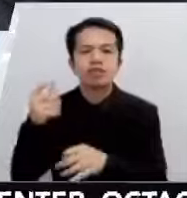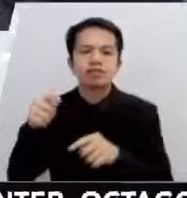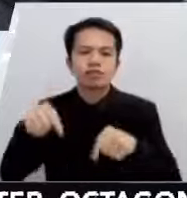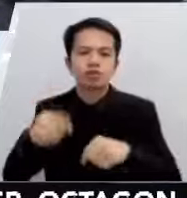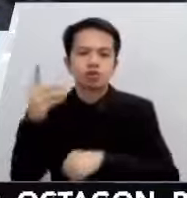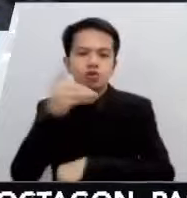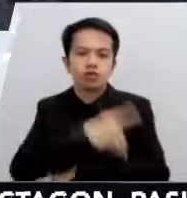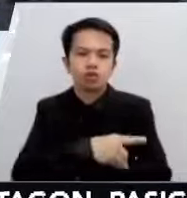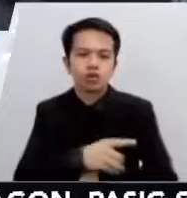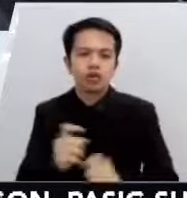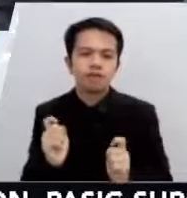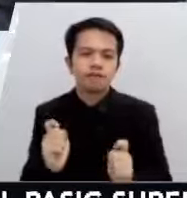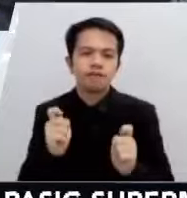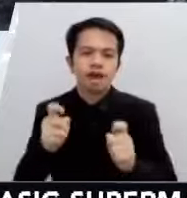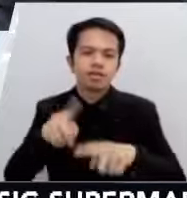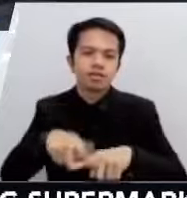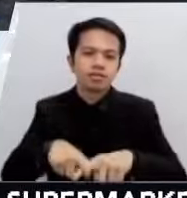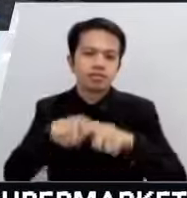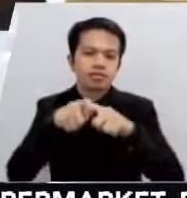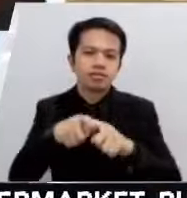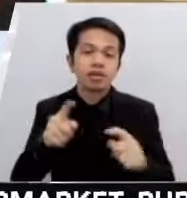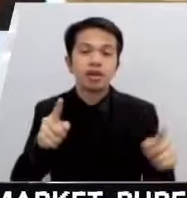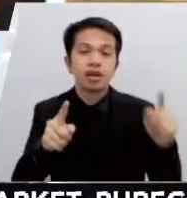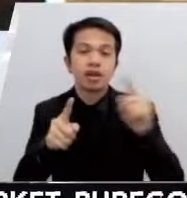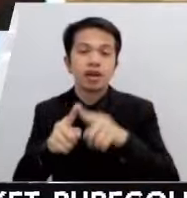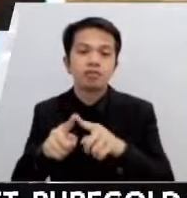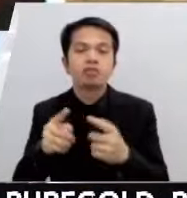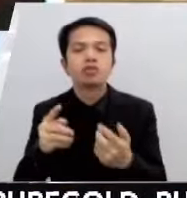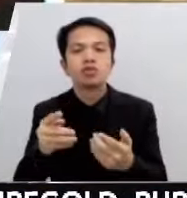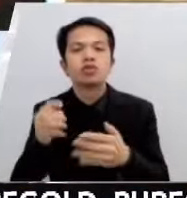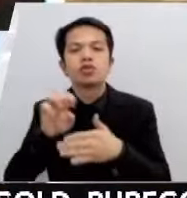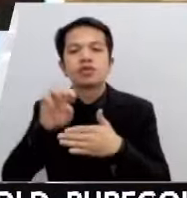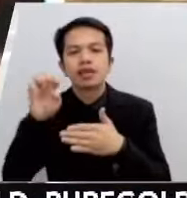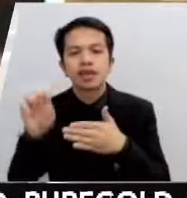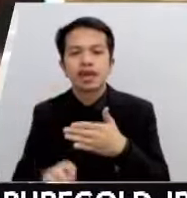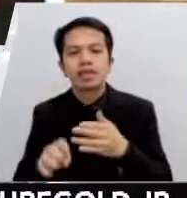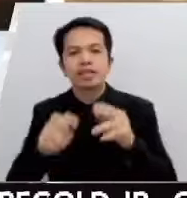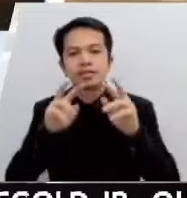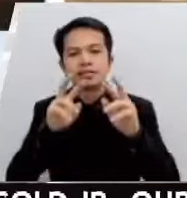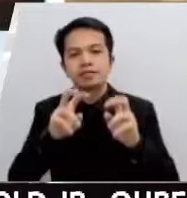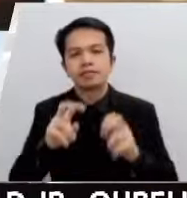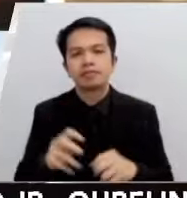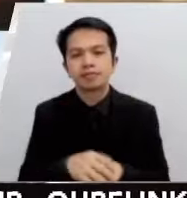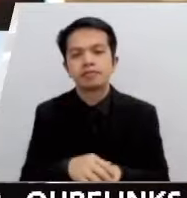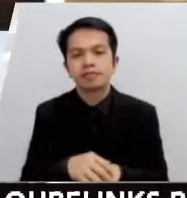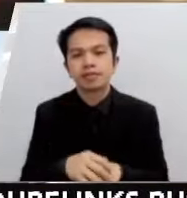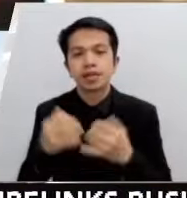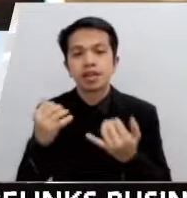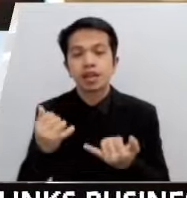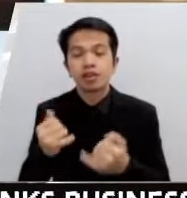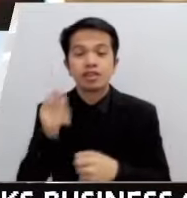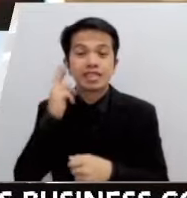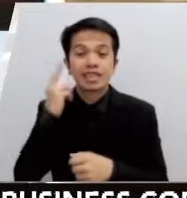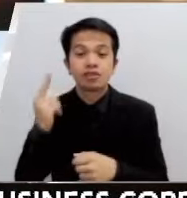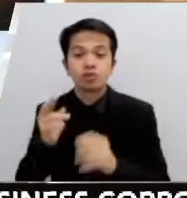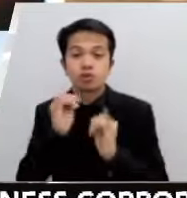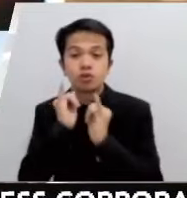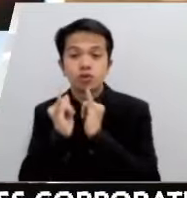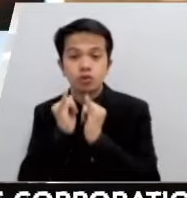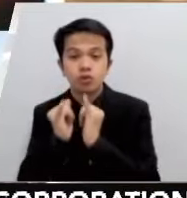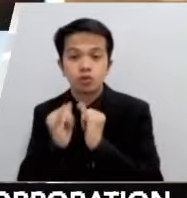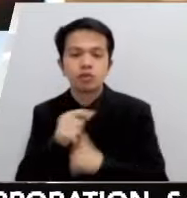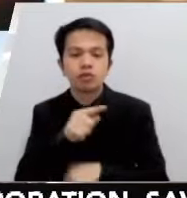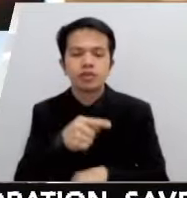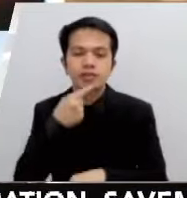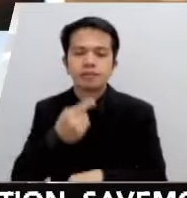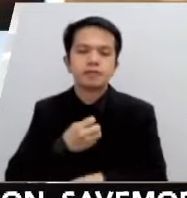ang suspension at tatagal hanggang sa matapos ang investigasyon. Sa kanyang panayam sa Super Radio DZWB, humingi ng paumanhin si